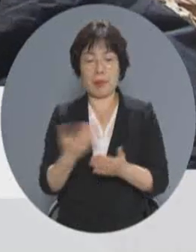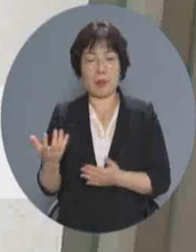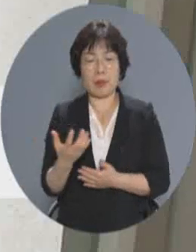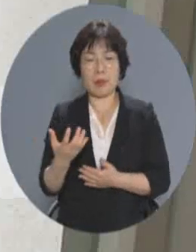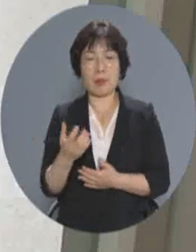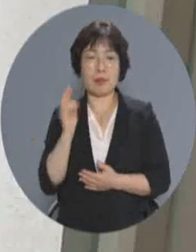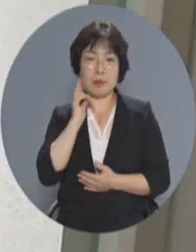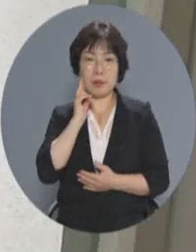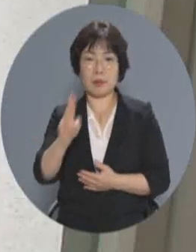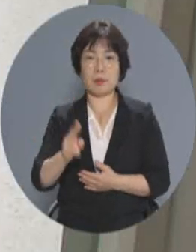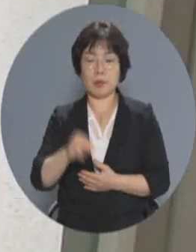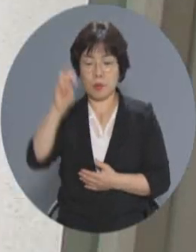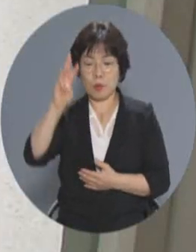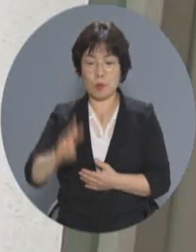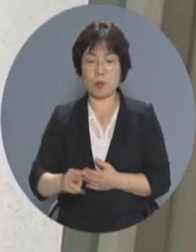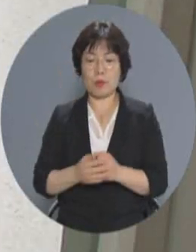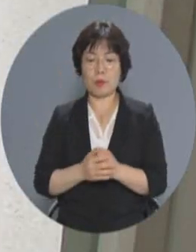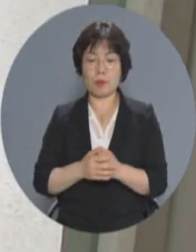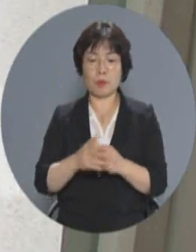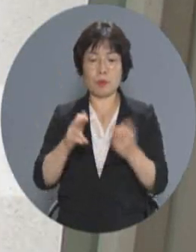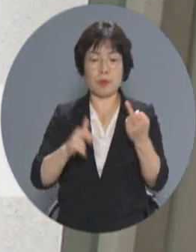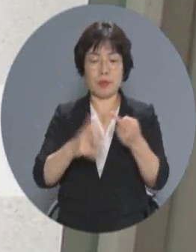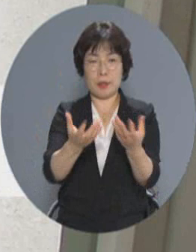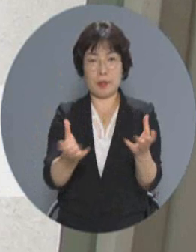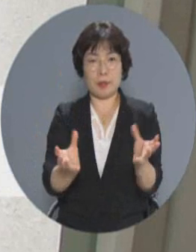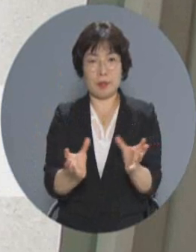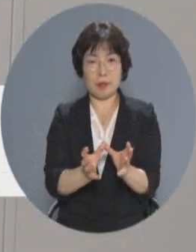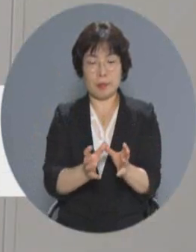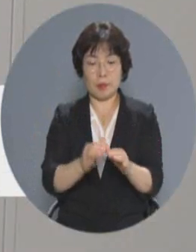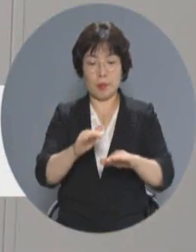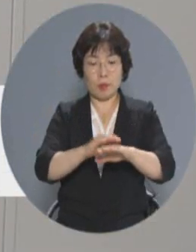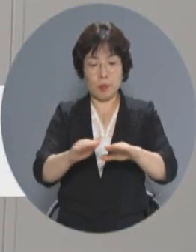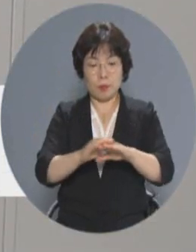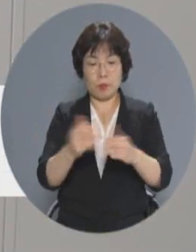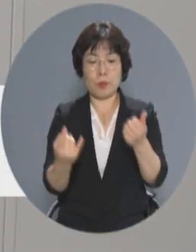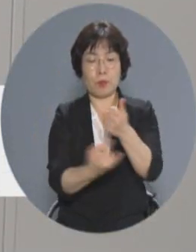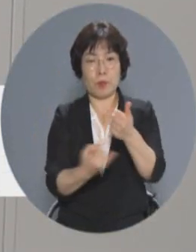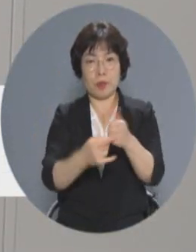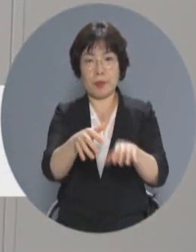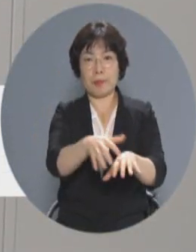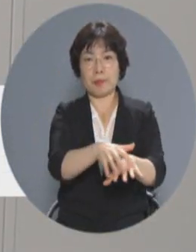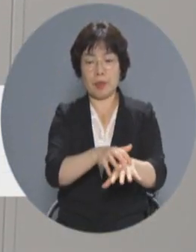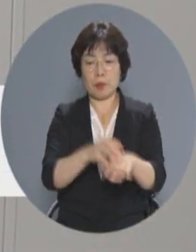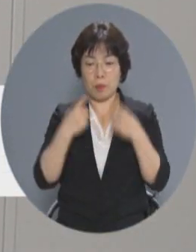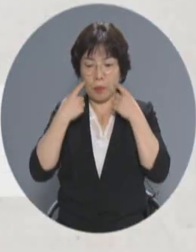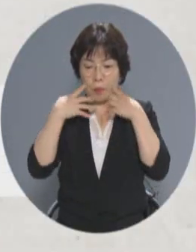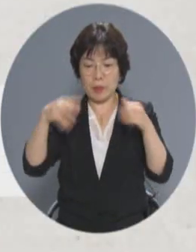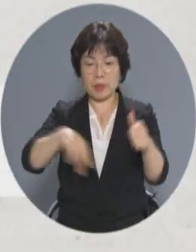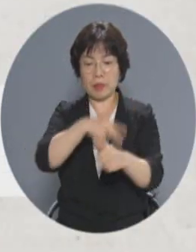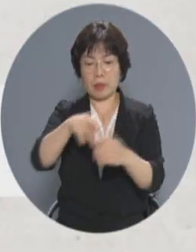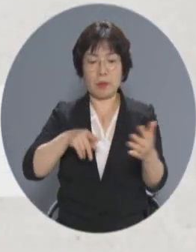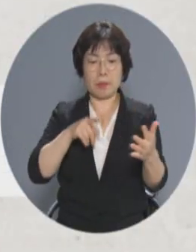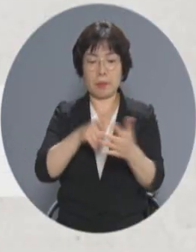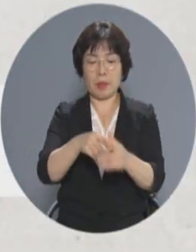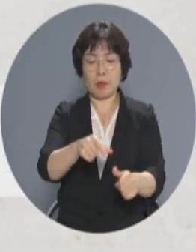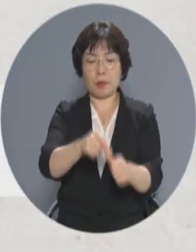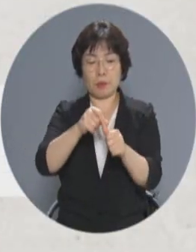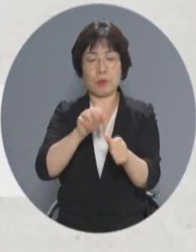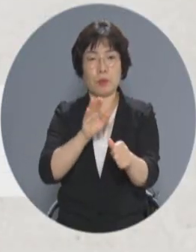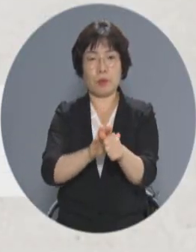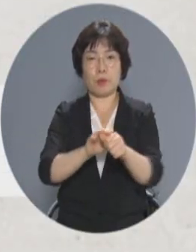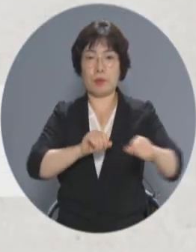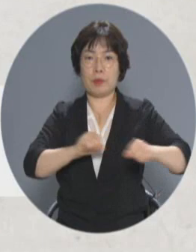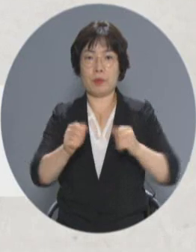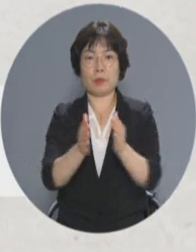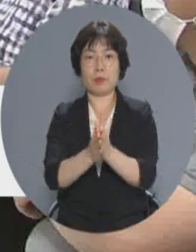느낌입니다. 광주시와 광주산악연맹 등은 사고수습대책위원회를 꾸려 정확한 상황 파악과 구조 지원에